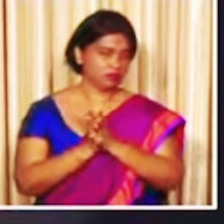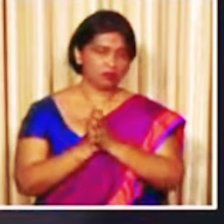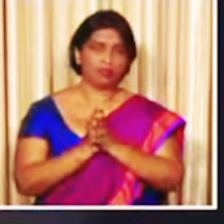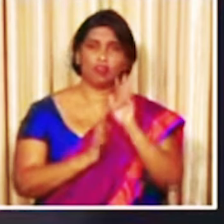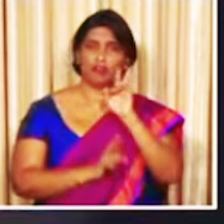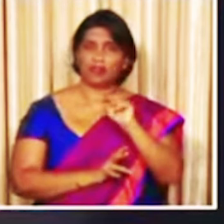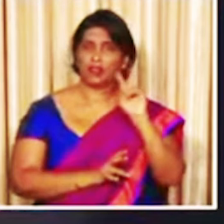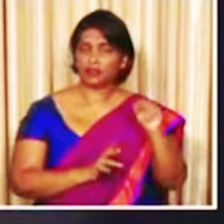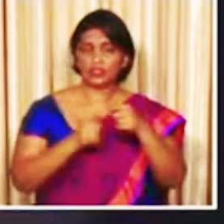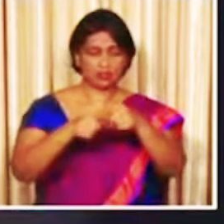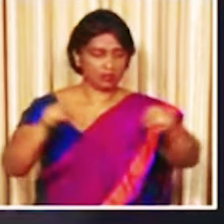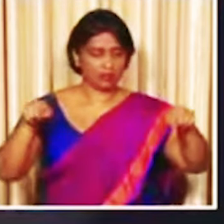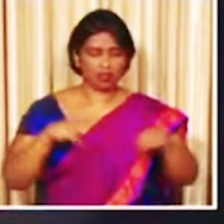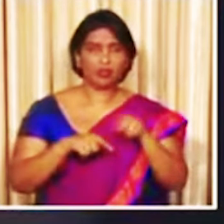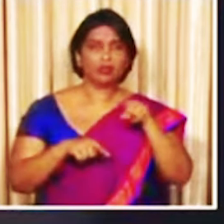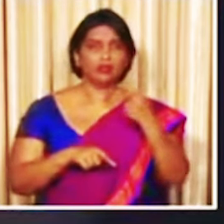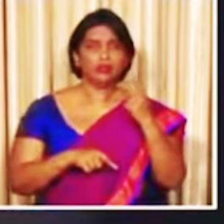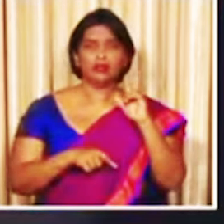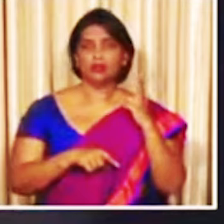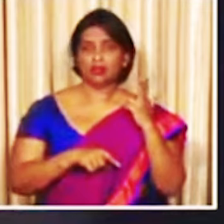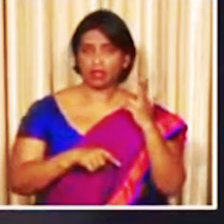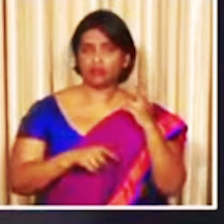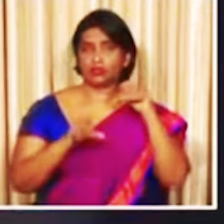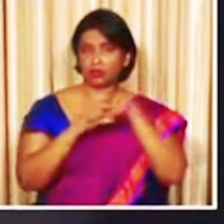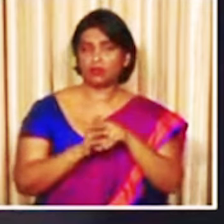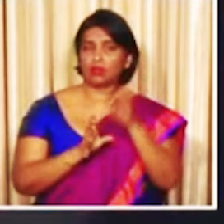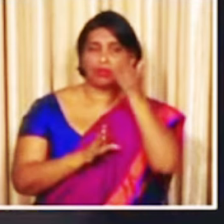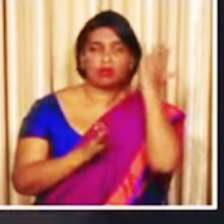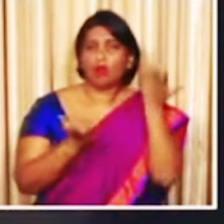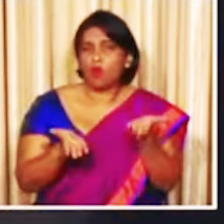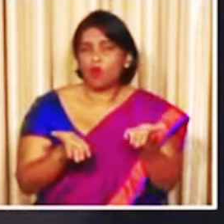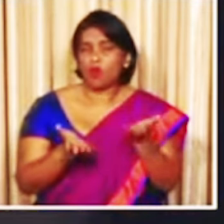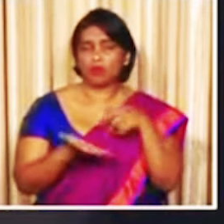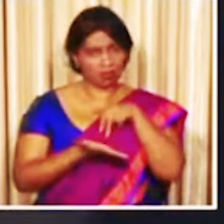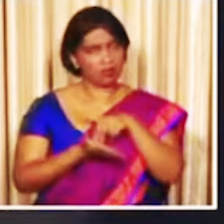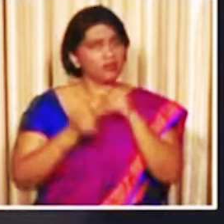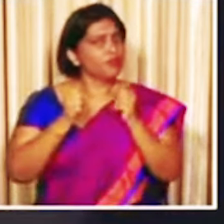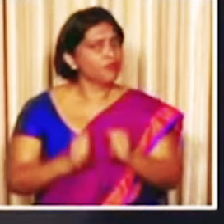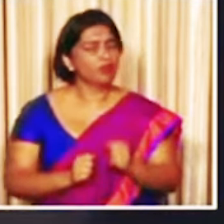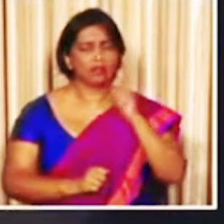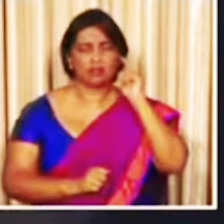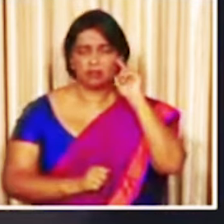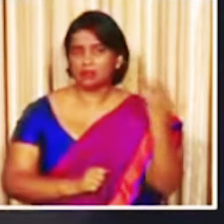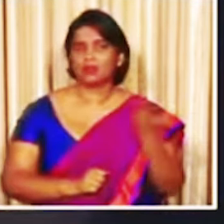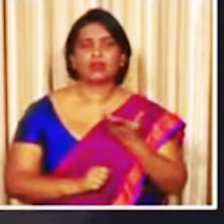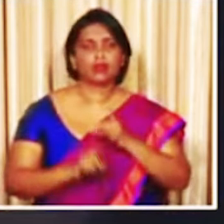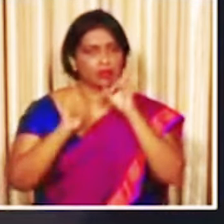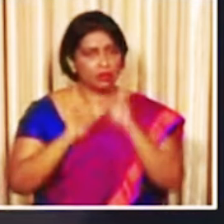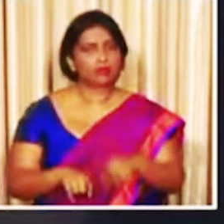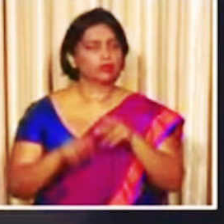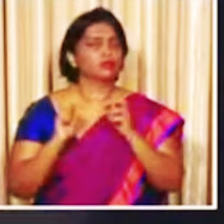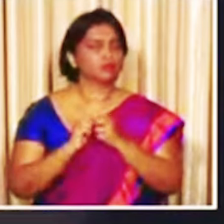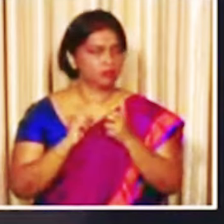20යි 20 කාමරයක 180ක් වගේ ප්‍රමාණයක් ඉන්නවා. මේගොල්ලෝ නිදාගන්නේ කොහොමද? හිටගෙනද ඉඳගෙනද කියලා හිතාගන්න බෑ. මෙන්න මෙහෙම